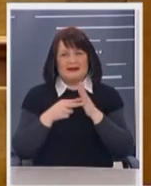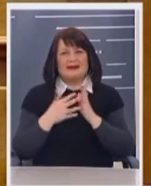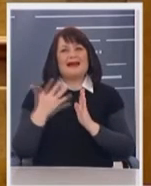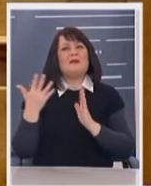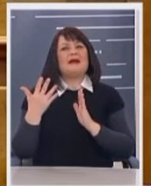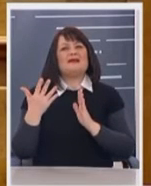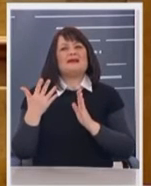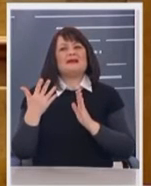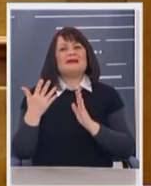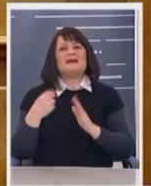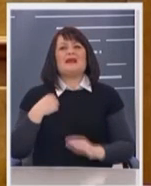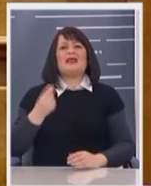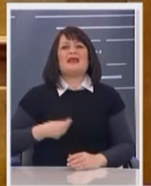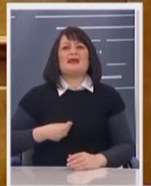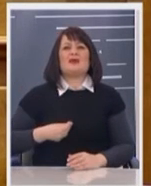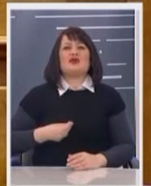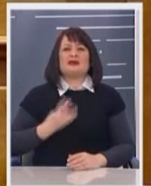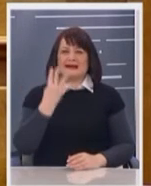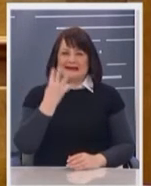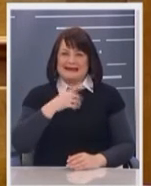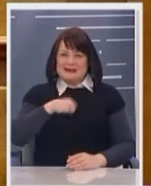2015, τη δημόσια δαπάνη στο